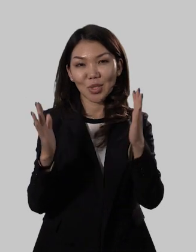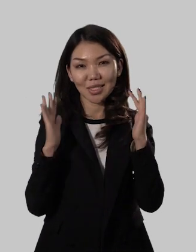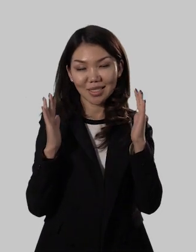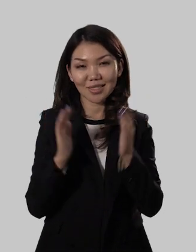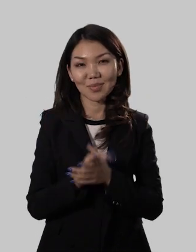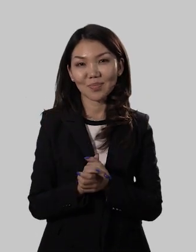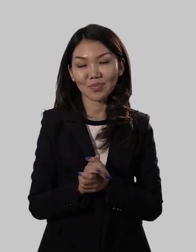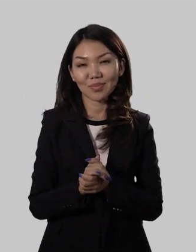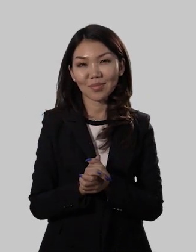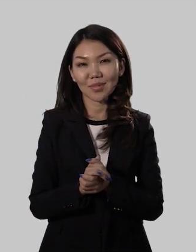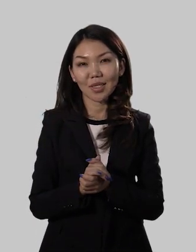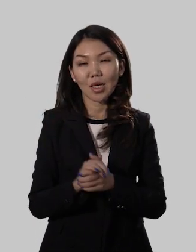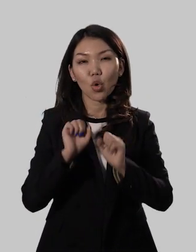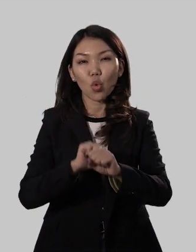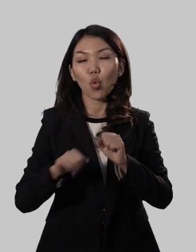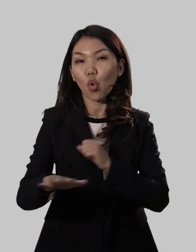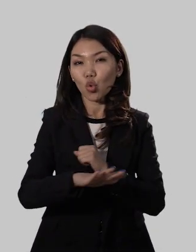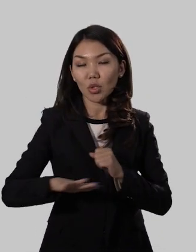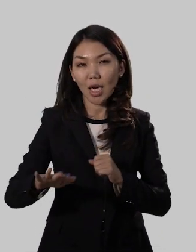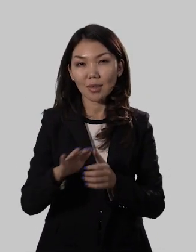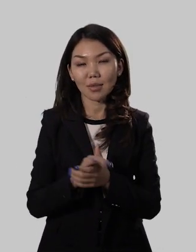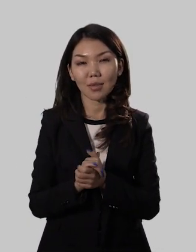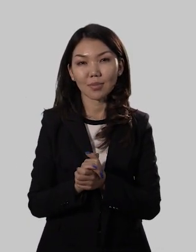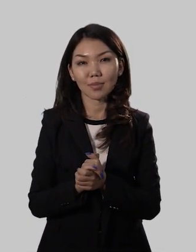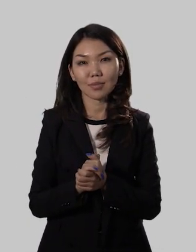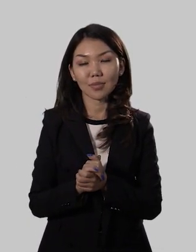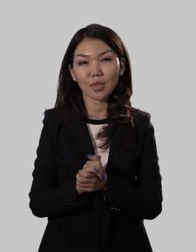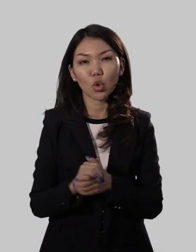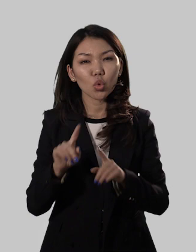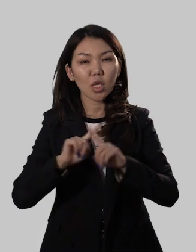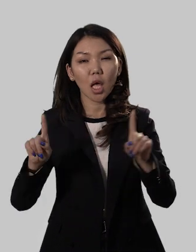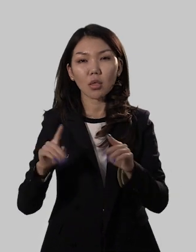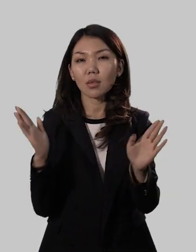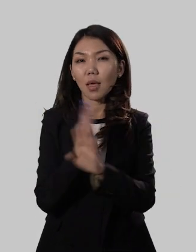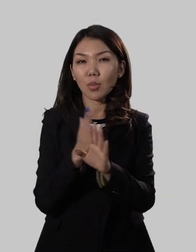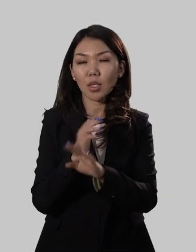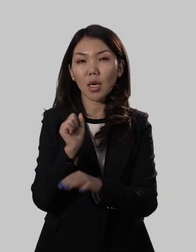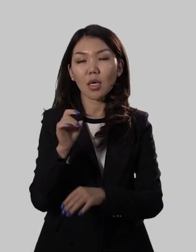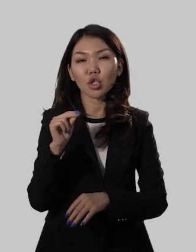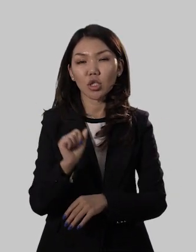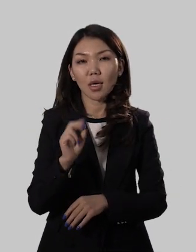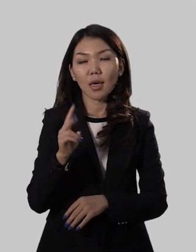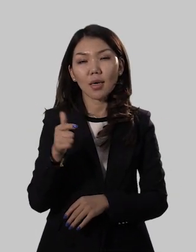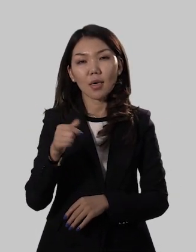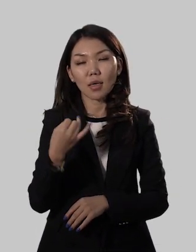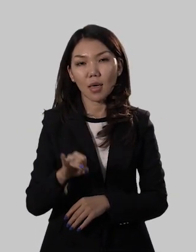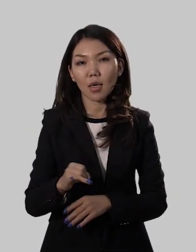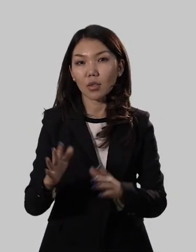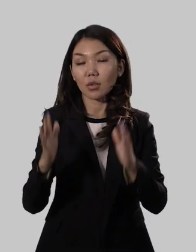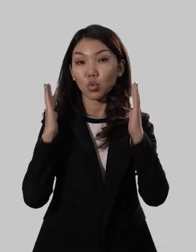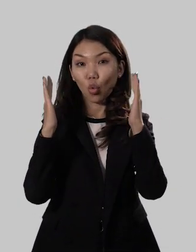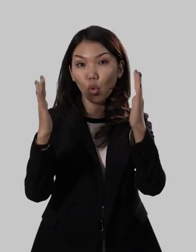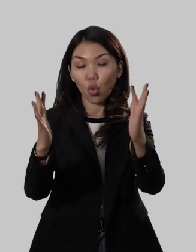Жаратылыш парктарында, коруктарда уникалдуу табигый арча карагай